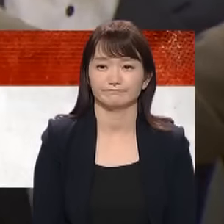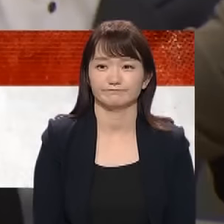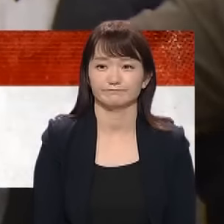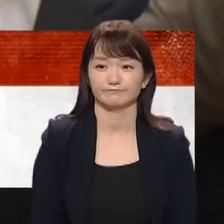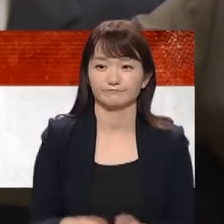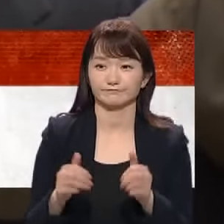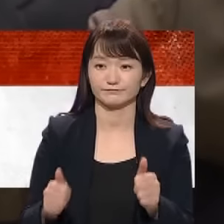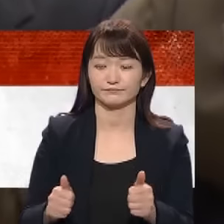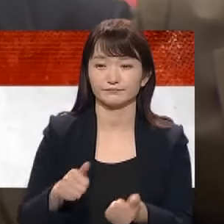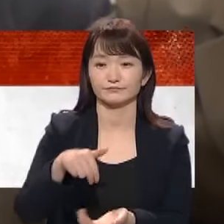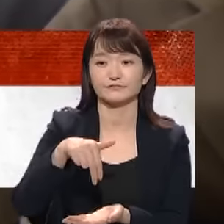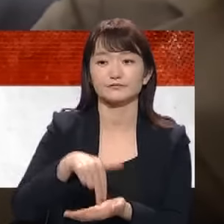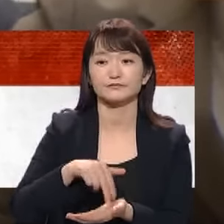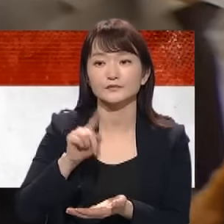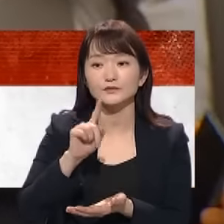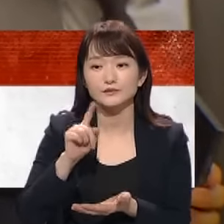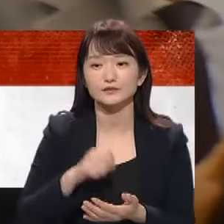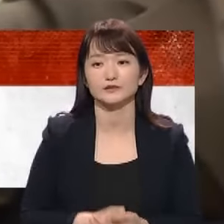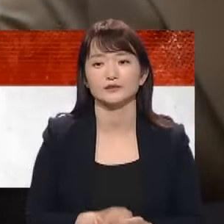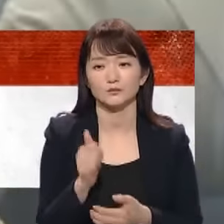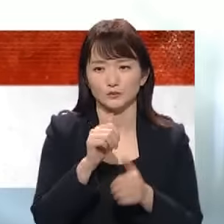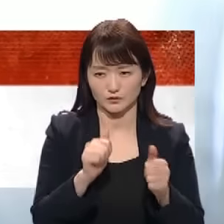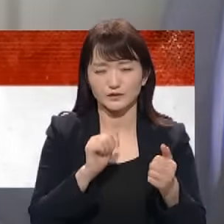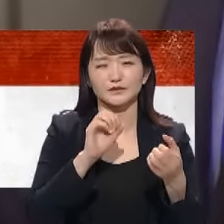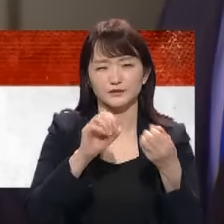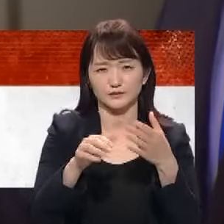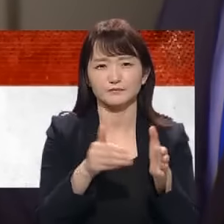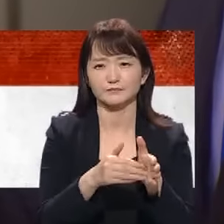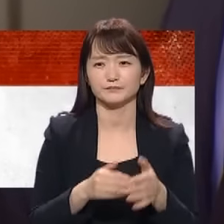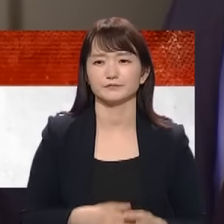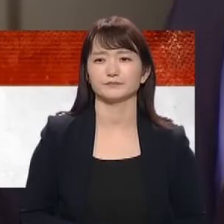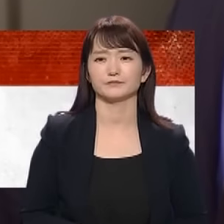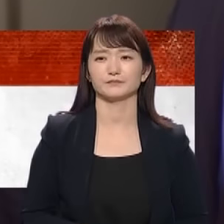재판 소감 한 말씀 부탁드릴게요. 변호사님들이 다 얘기하셨습니다. 네.